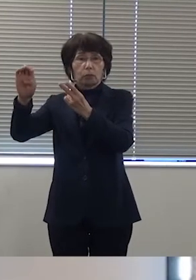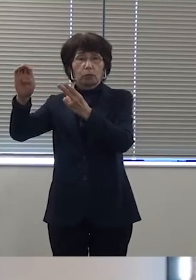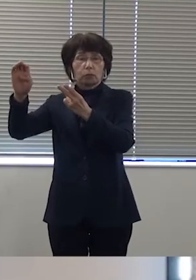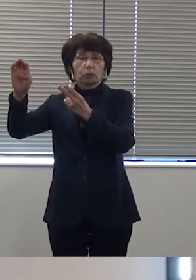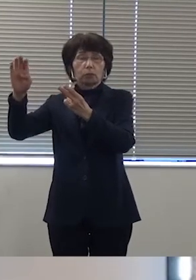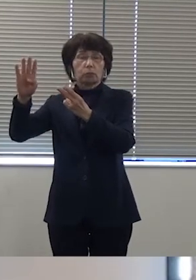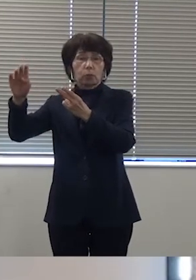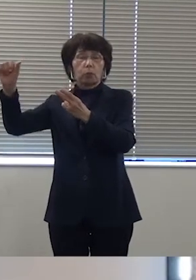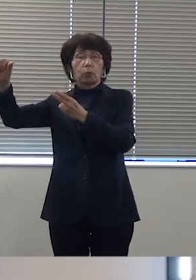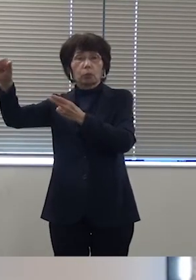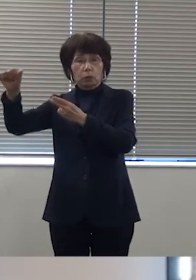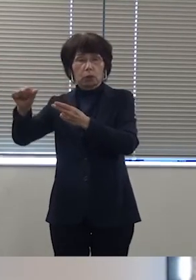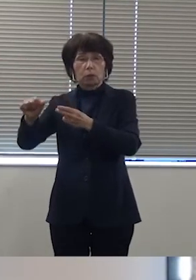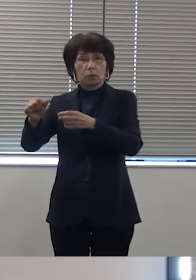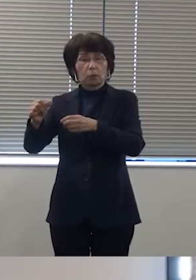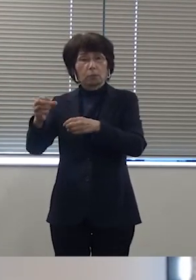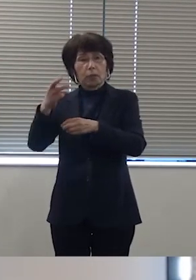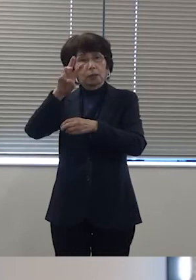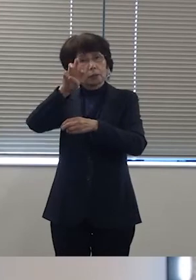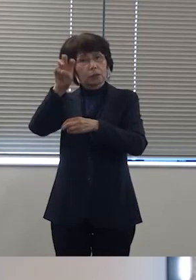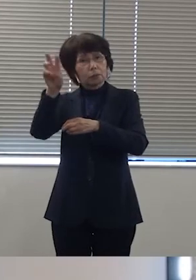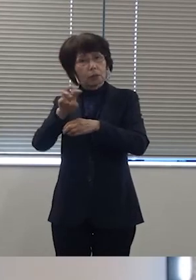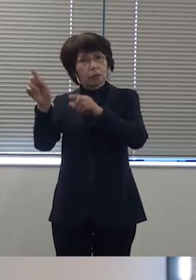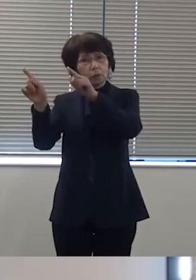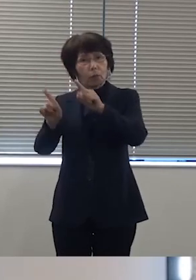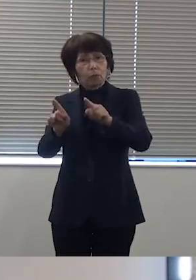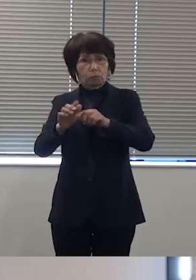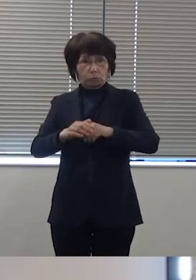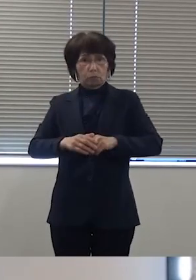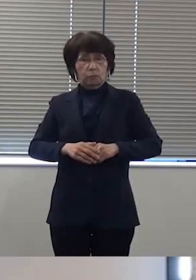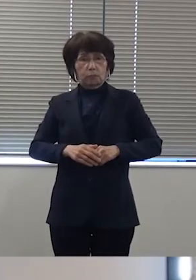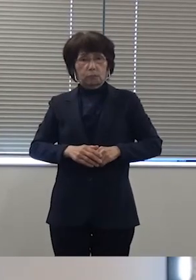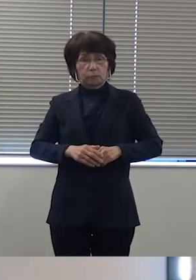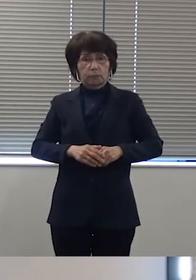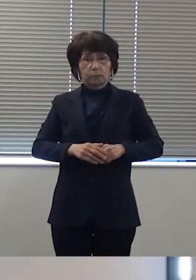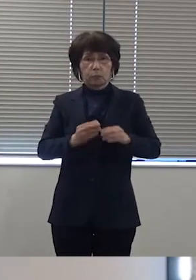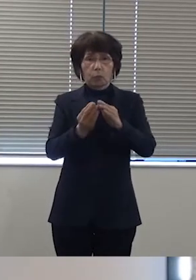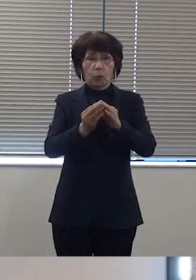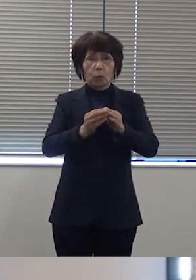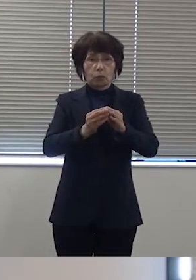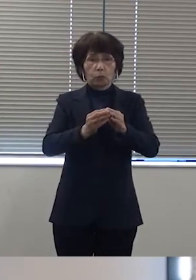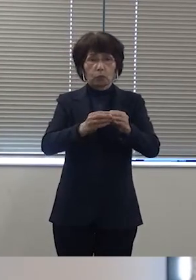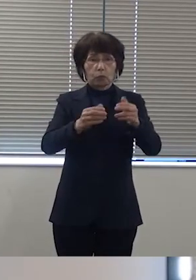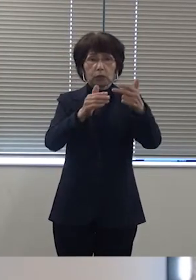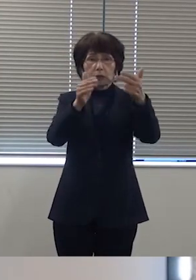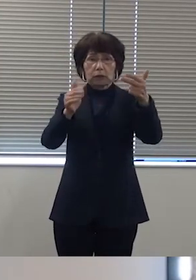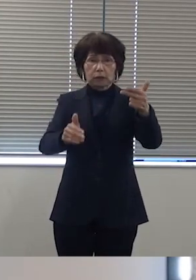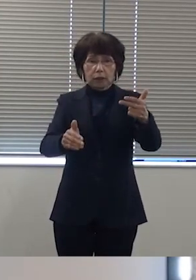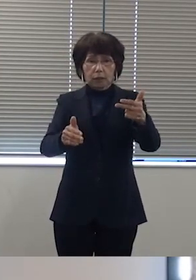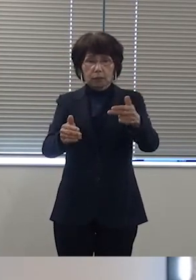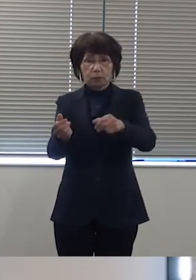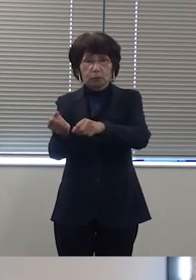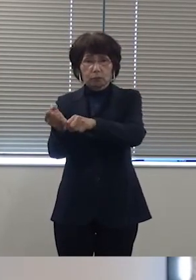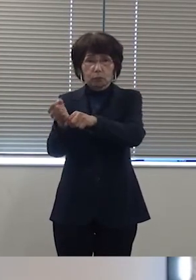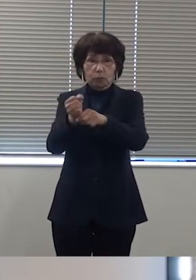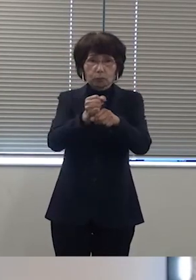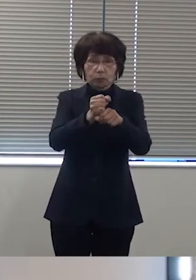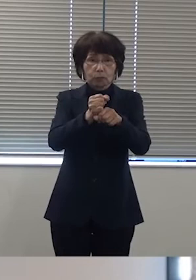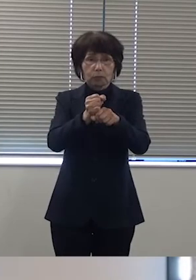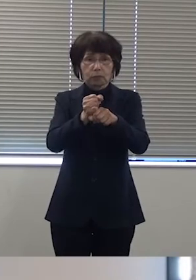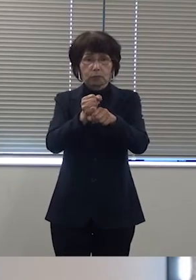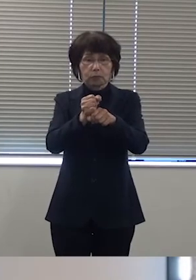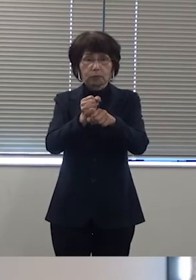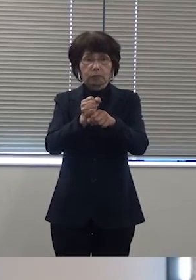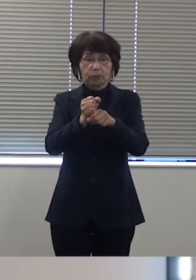だと思うんですが、その例えば具体的にあのさっきおっしゃった東海圏っていうところが具体的な地域として名前が出てき